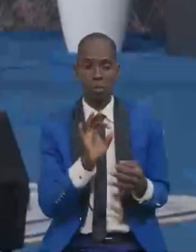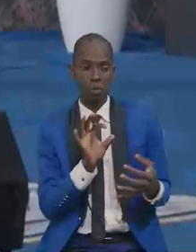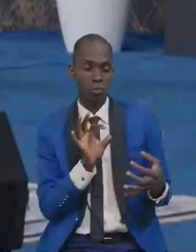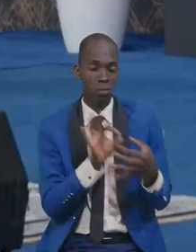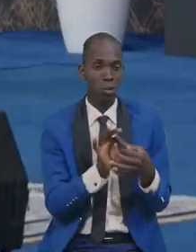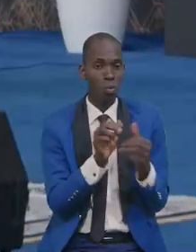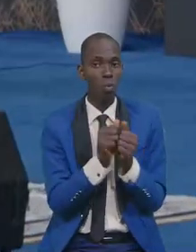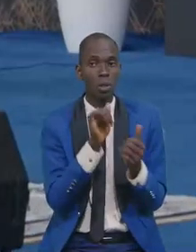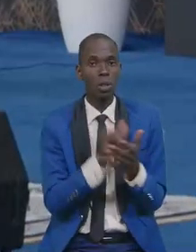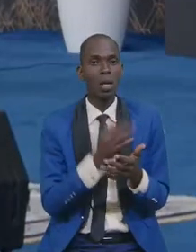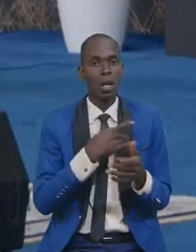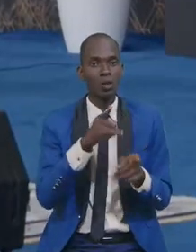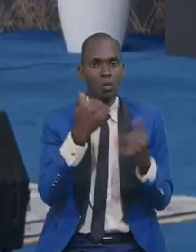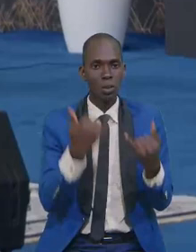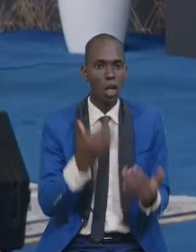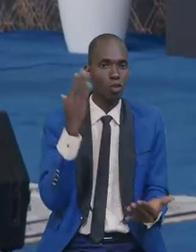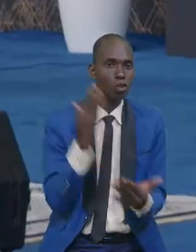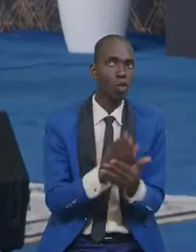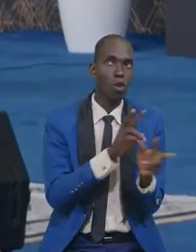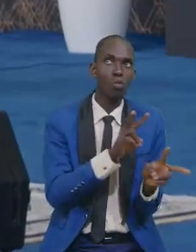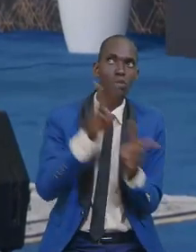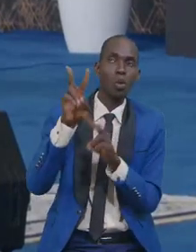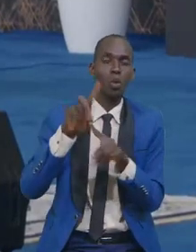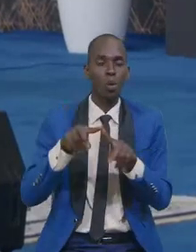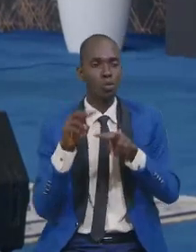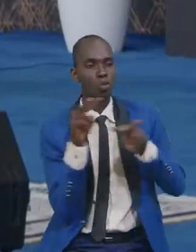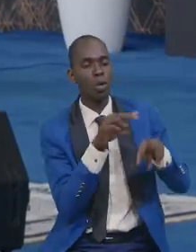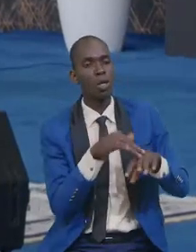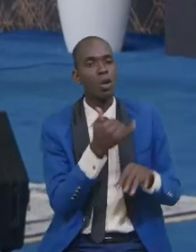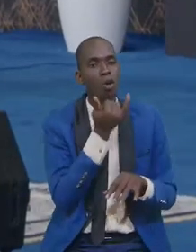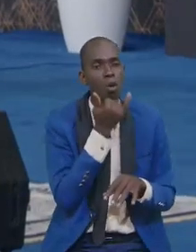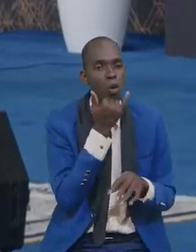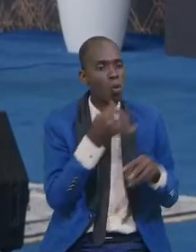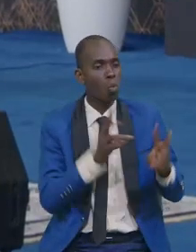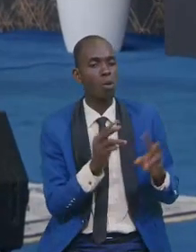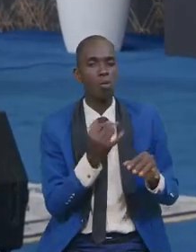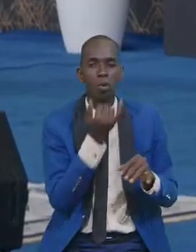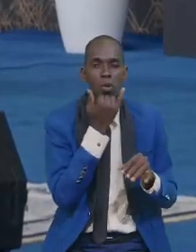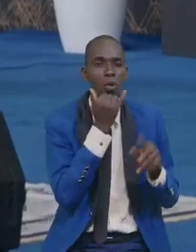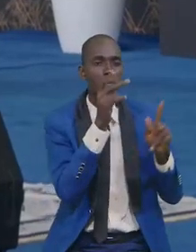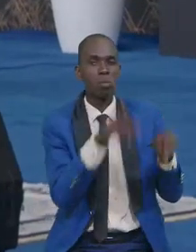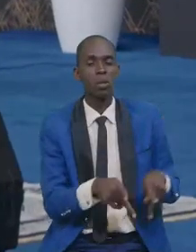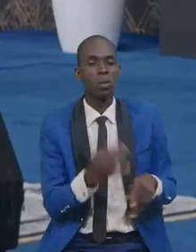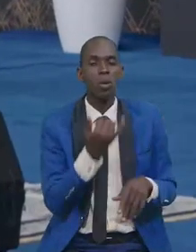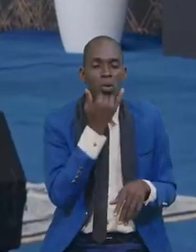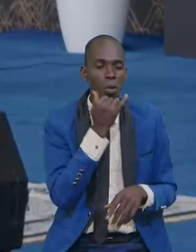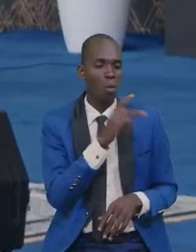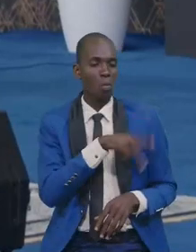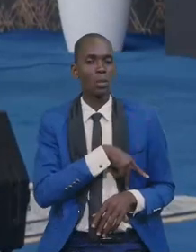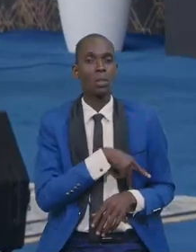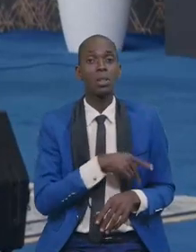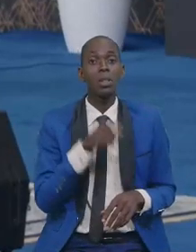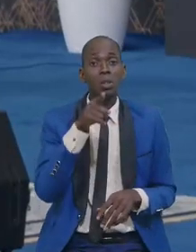laisses attacher à eux, et si tu regardes dans la mauvaise direction, à la mauvaise personne, tu regardes à la